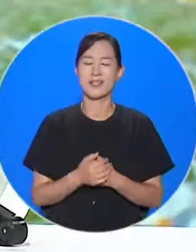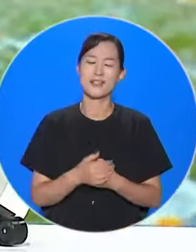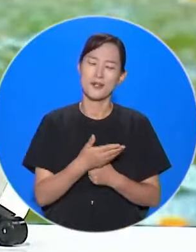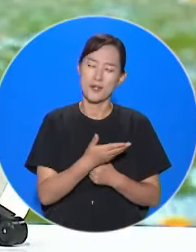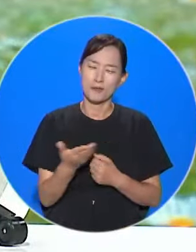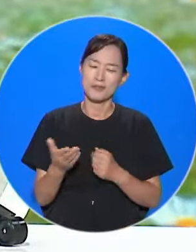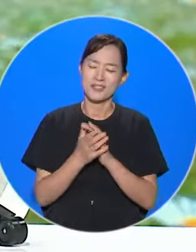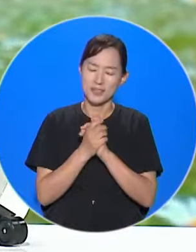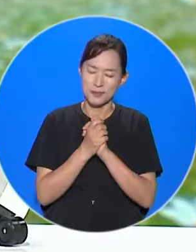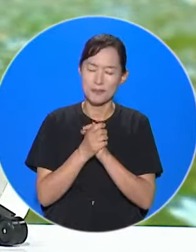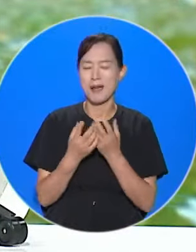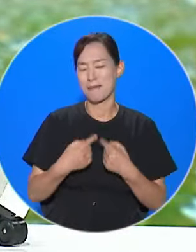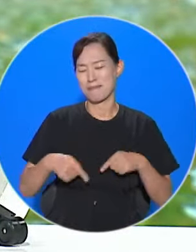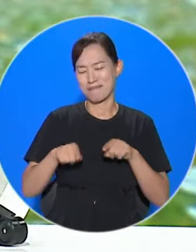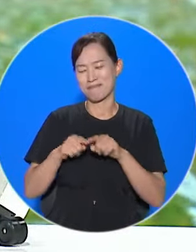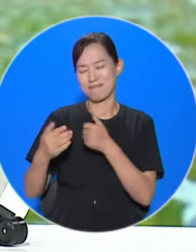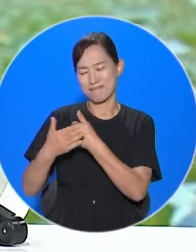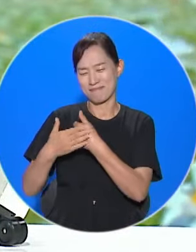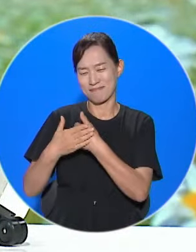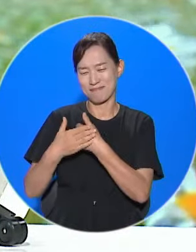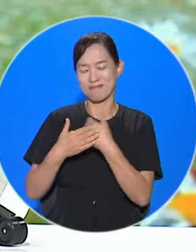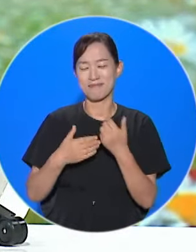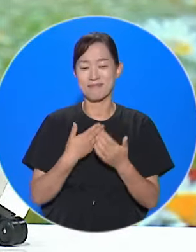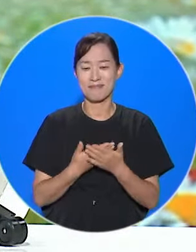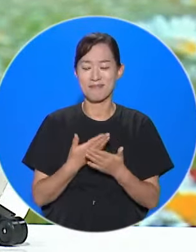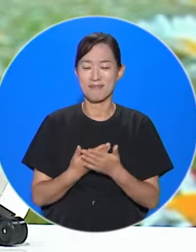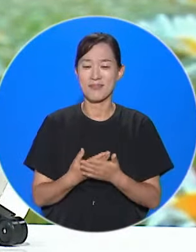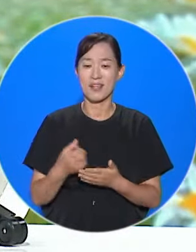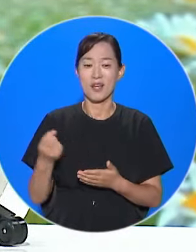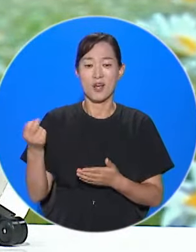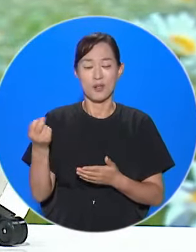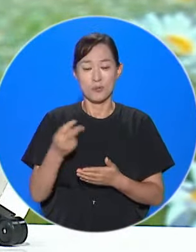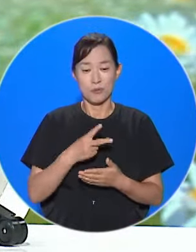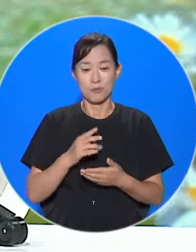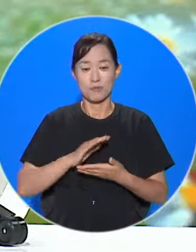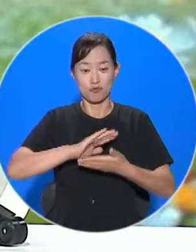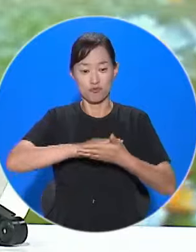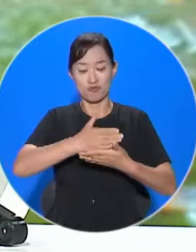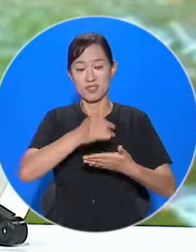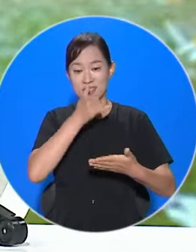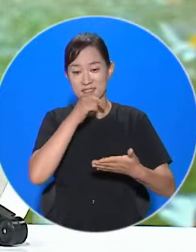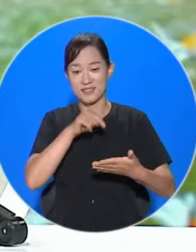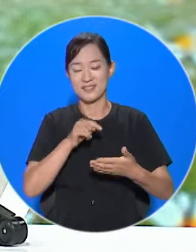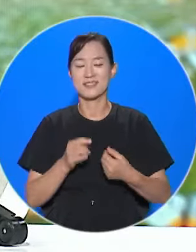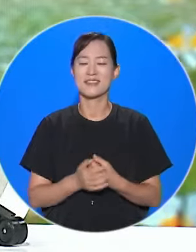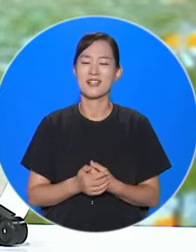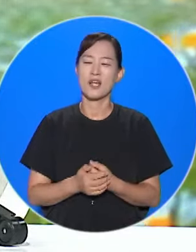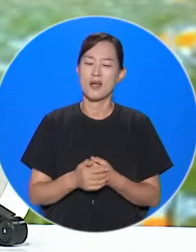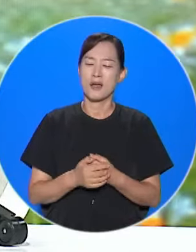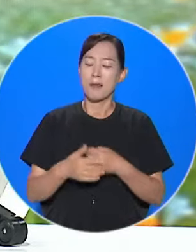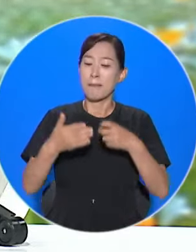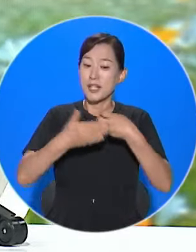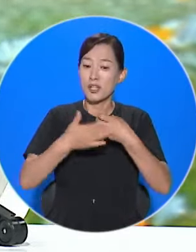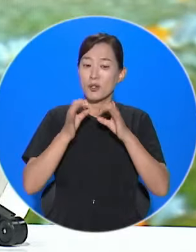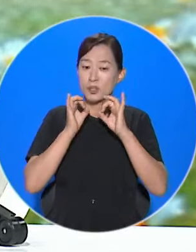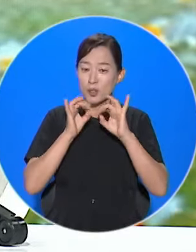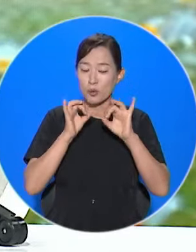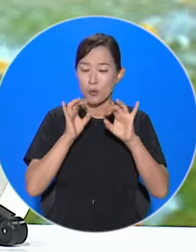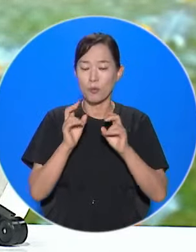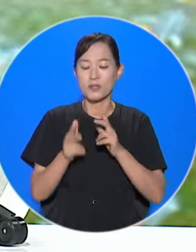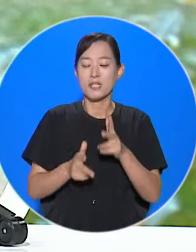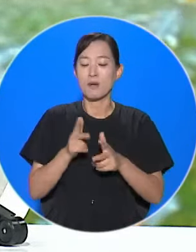여러분이 기도로 동행해 주시기를 바랍니다. 또 후원 계좌도 열려 있습니다. 굿TV의 미디어 선교 사역을